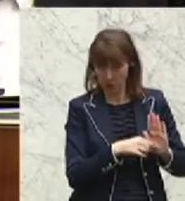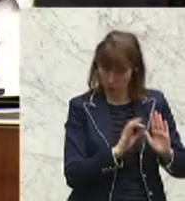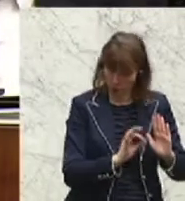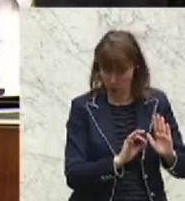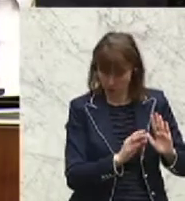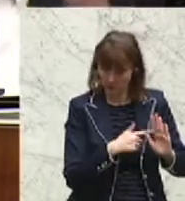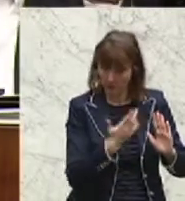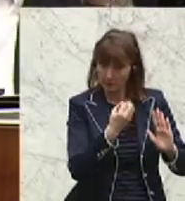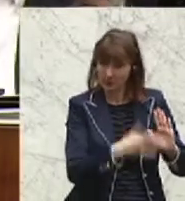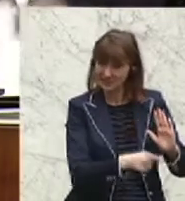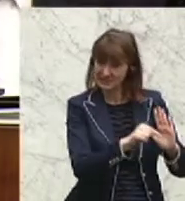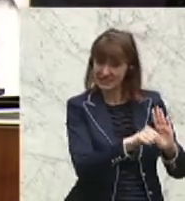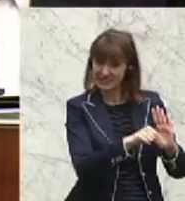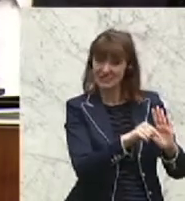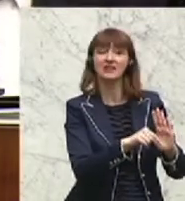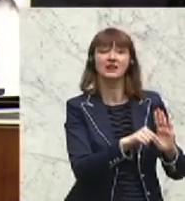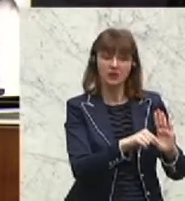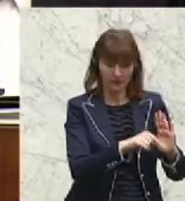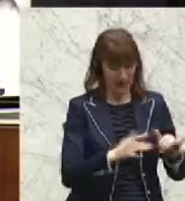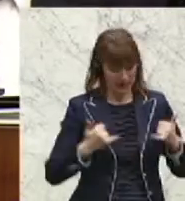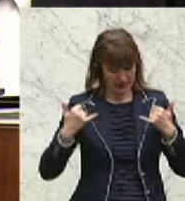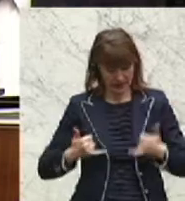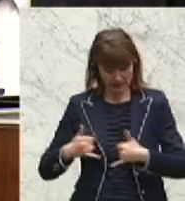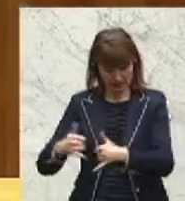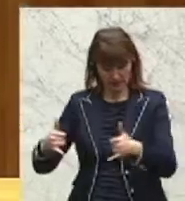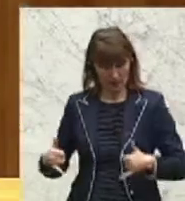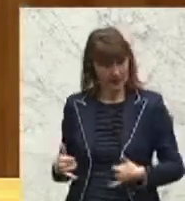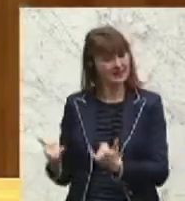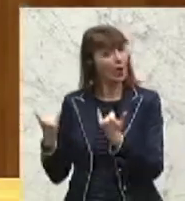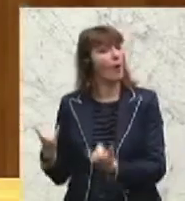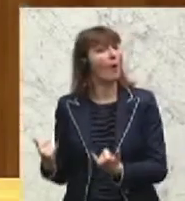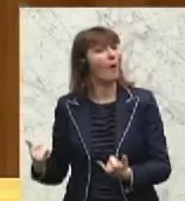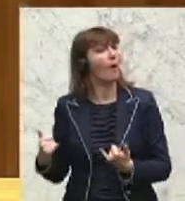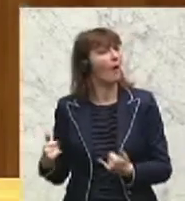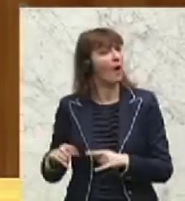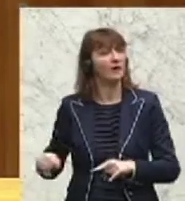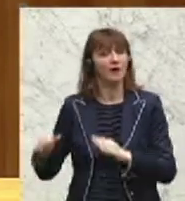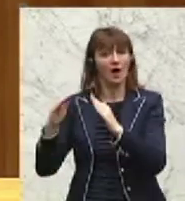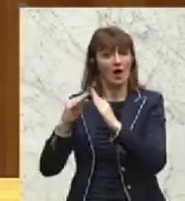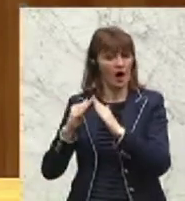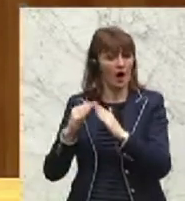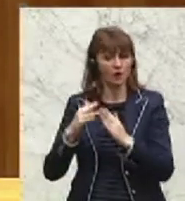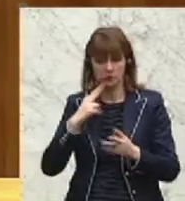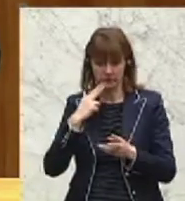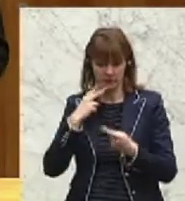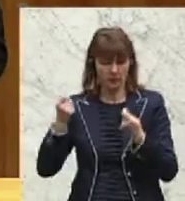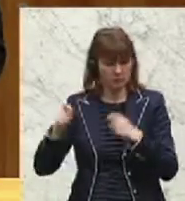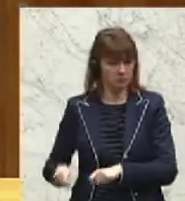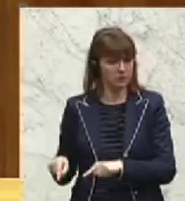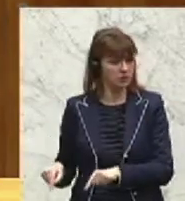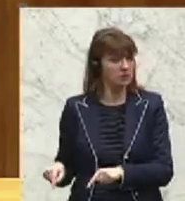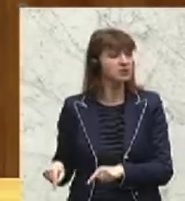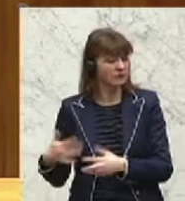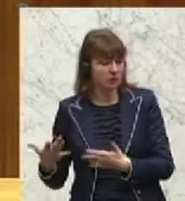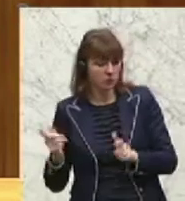Niederösterreich passiert ist, mit dem jetzigen Paket, das heute hier das Haus erreichen wird, deshalb ist es ja so aktuell, überhaupt verhindert